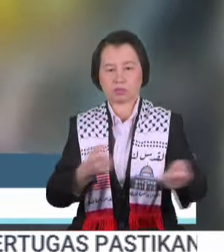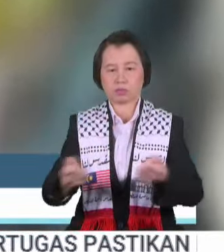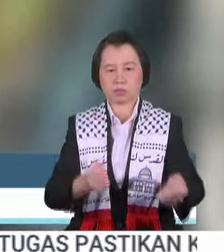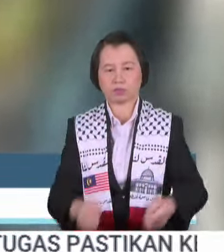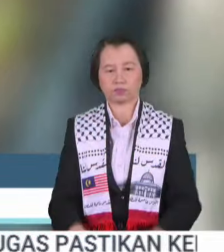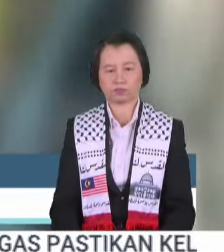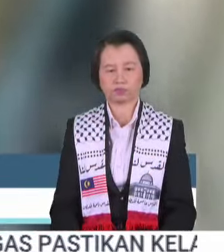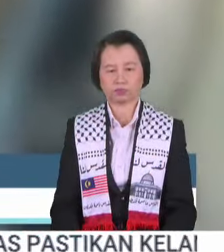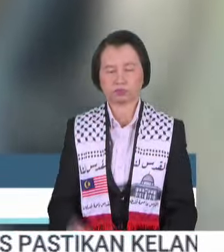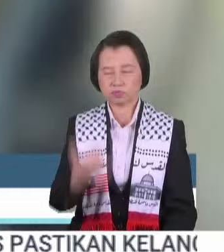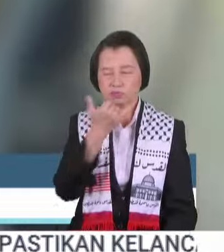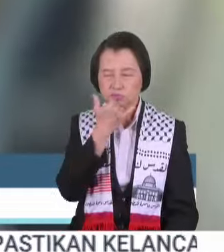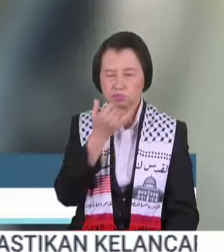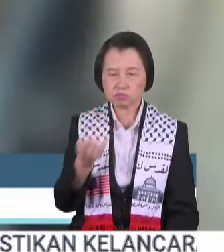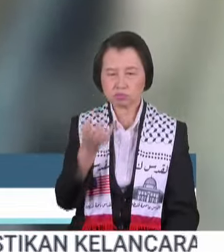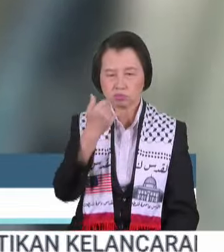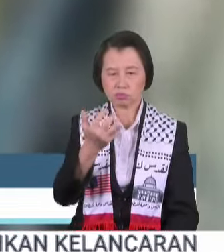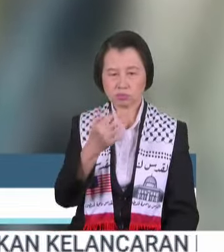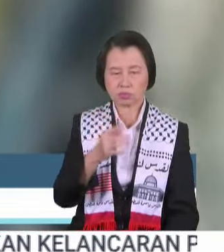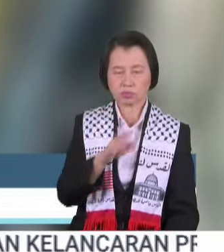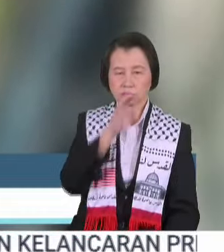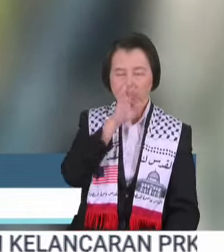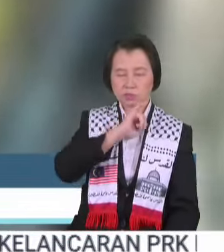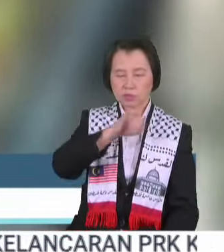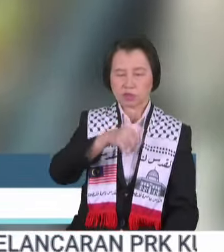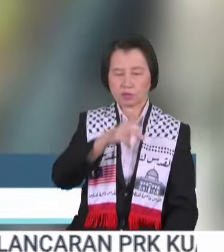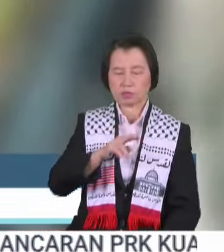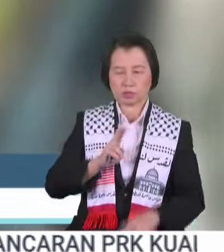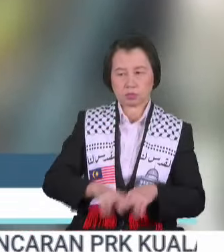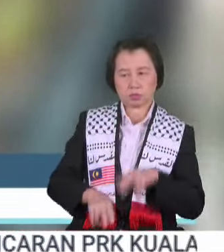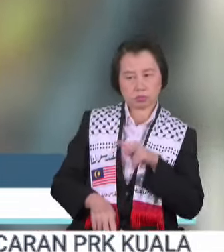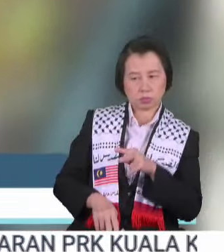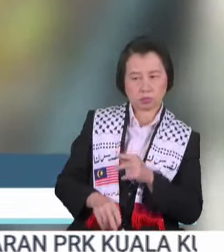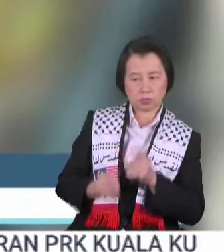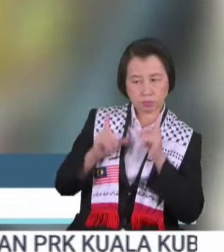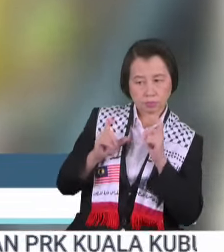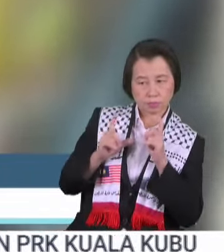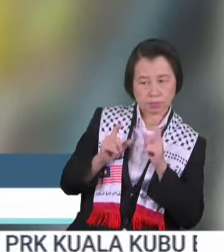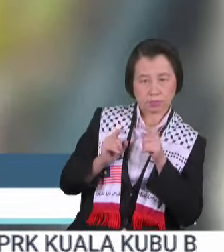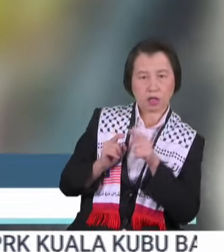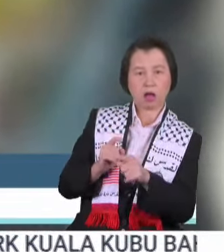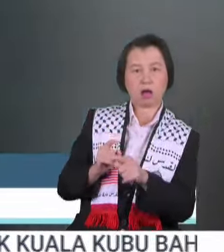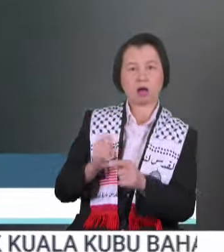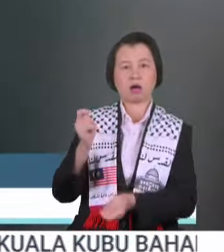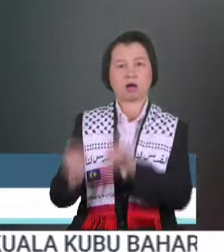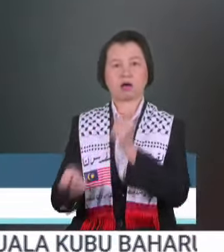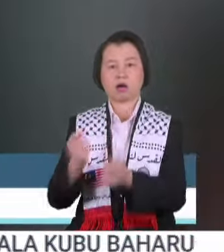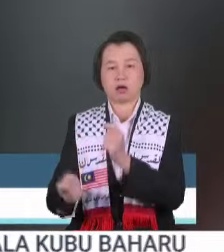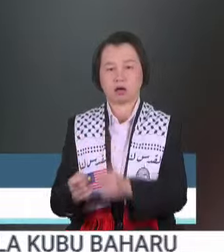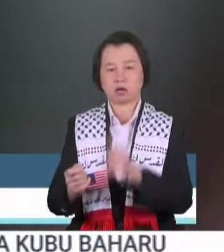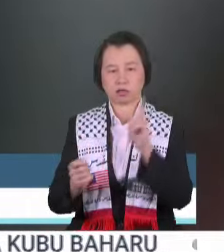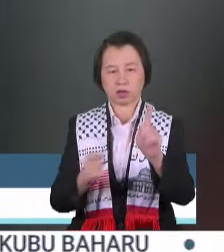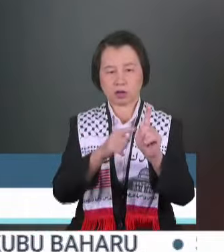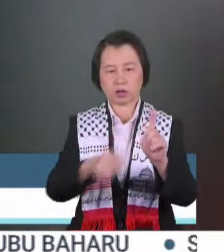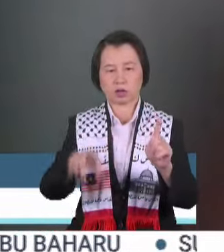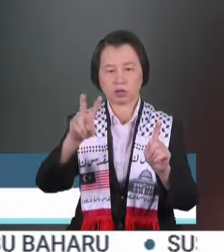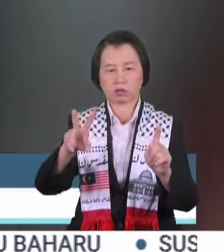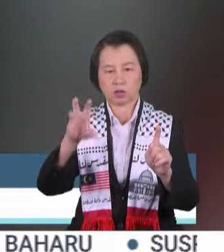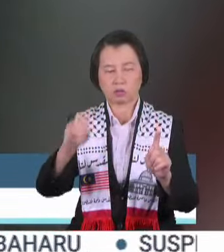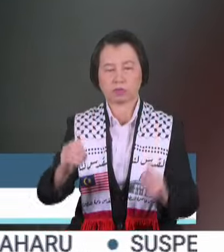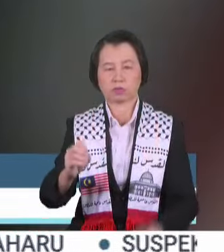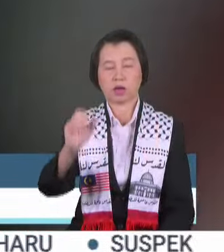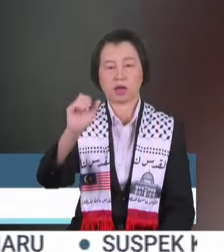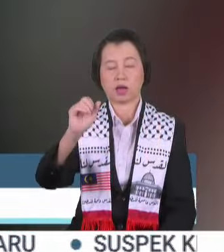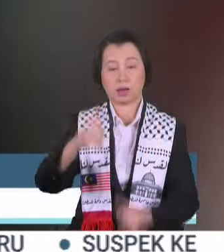Kesemua kesalahan dikesan hasil operasi penyamaran anggota JPJ sepanjang Ops Hari Raya Aidilfitri bermula 1 hingga 20